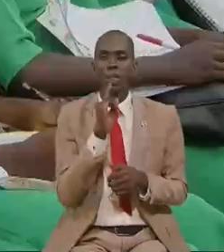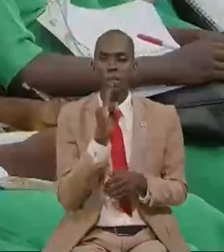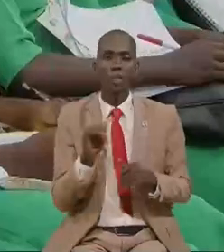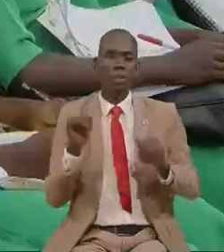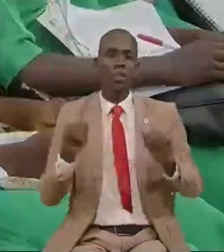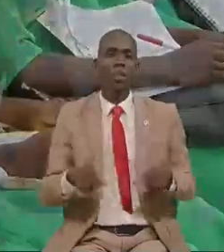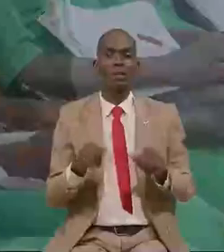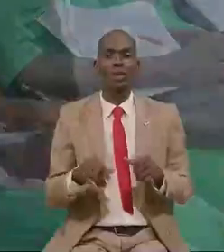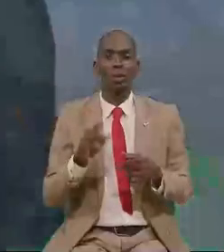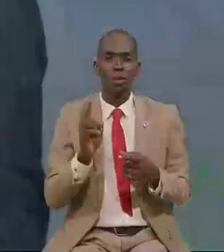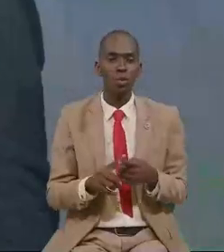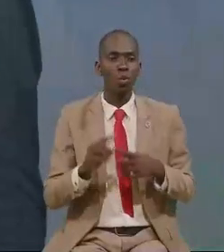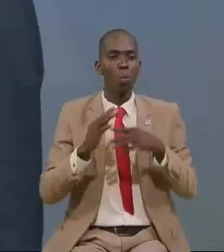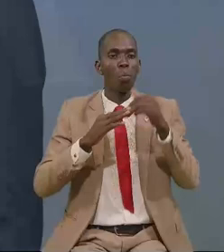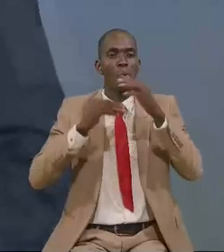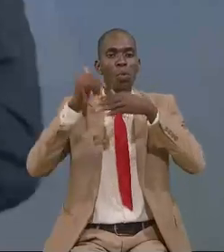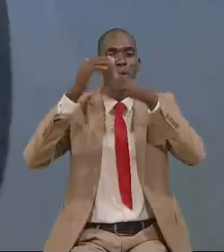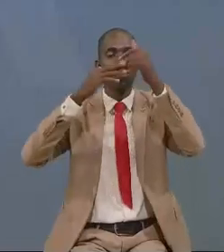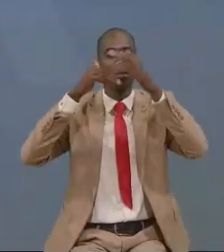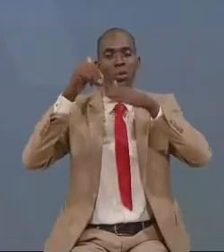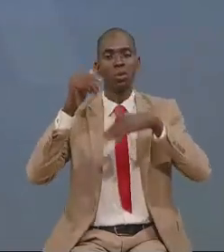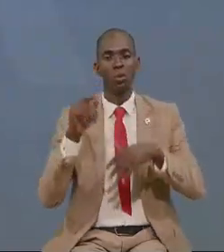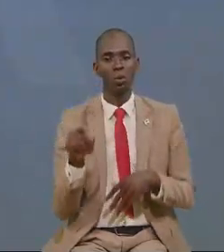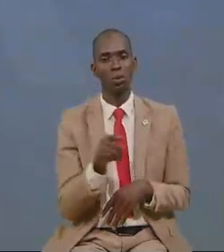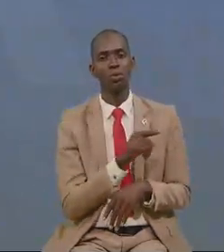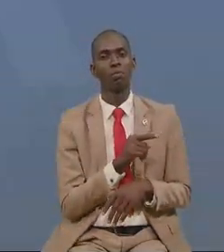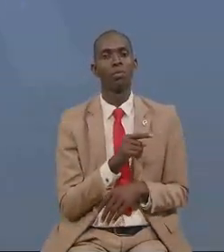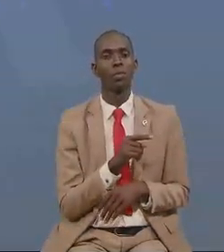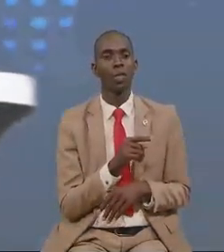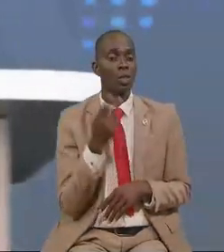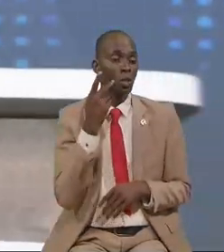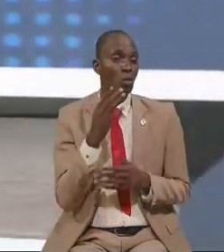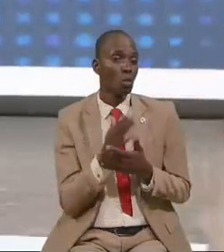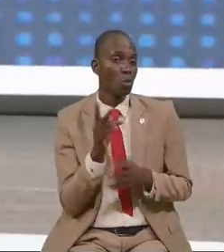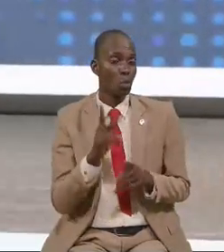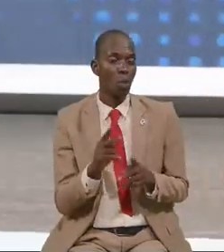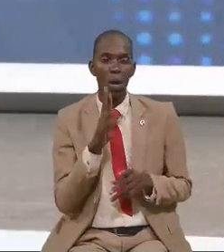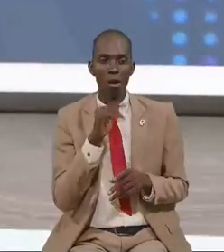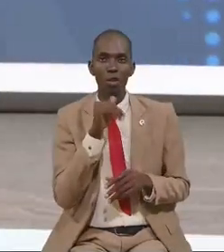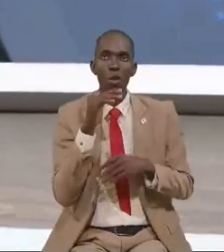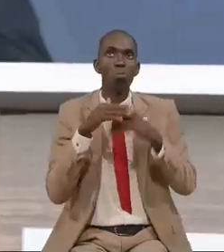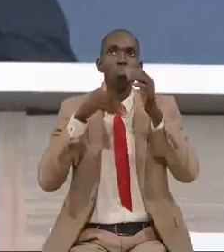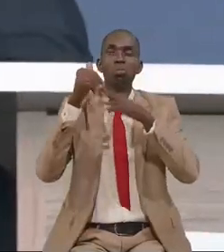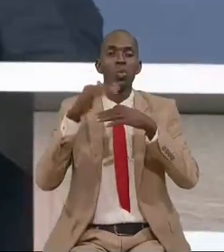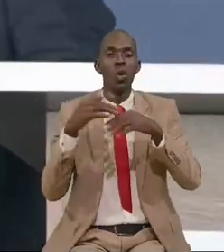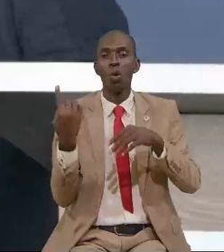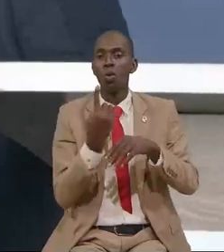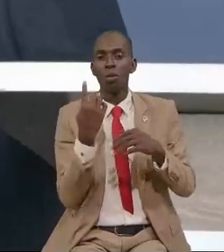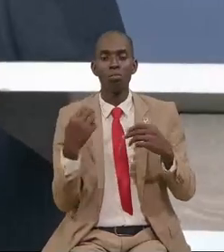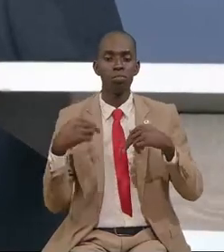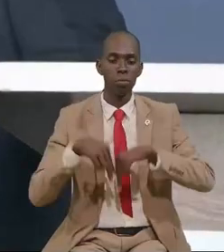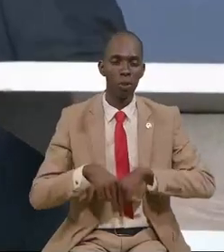capable et à la parole de sa grâce qui peut édifier. Il y en a qui ne sont pas édifiés, ils